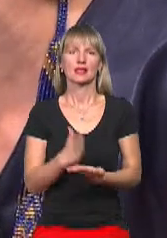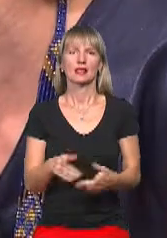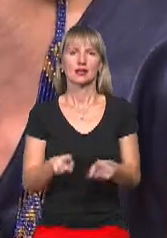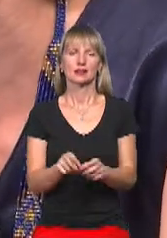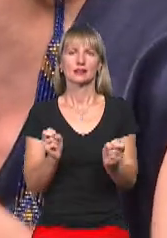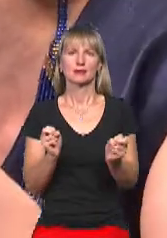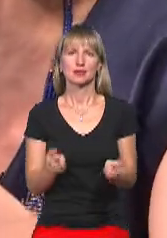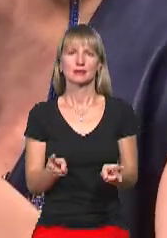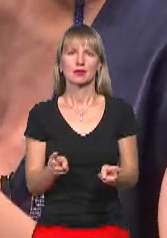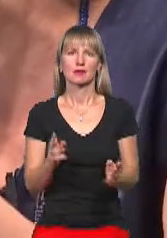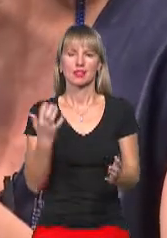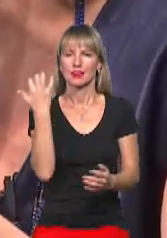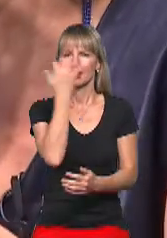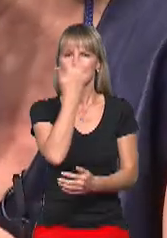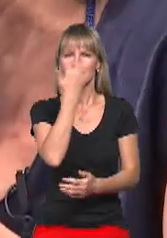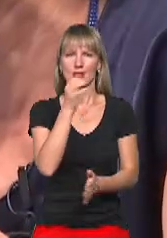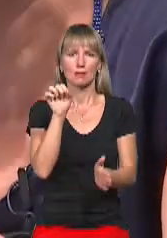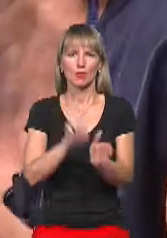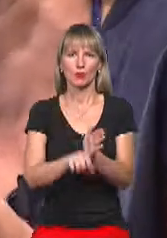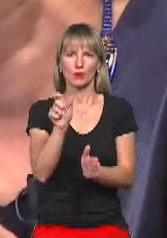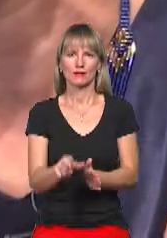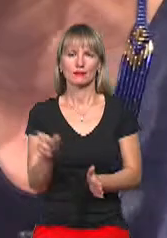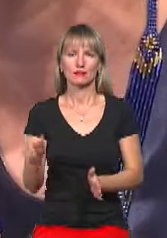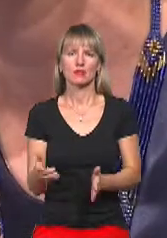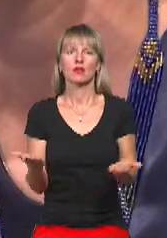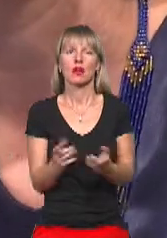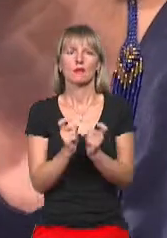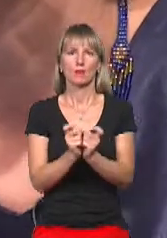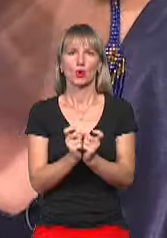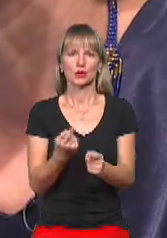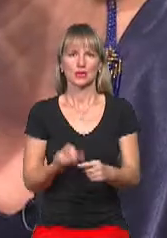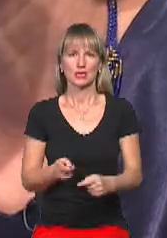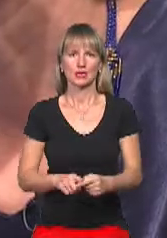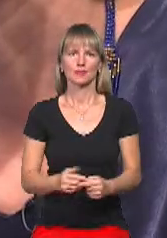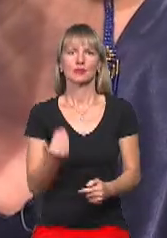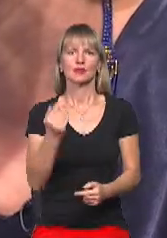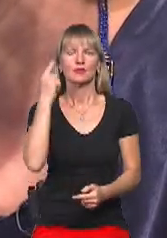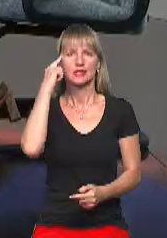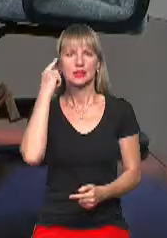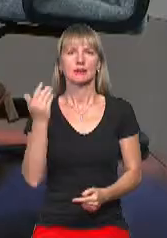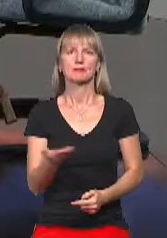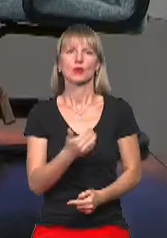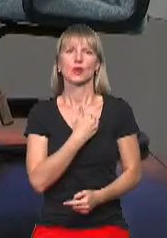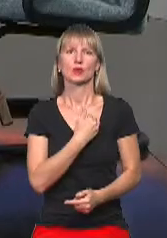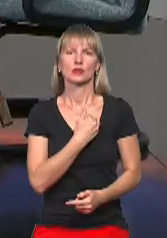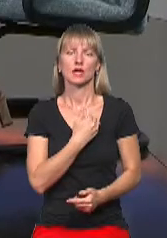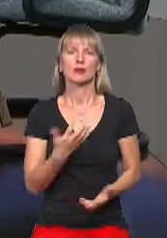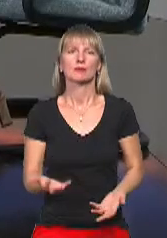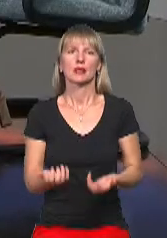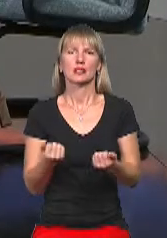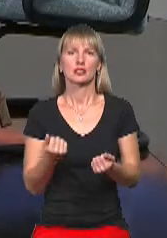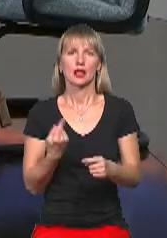небезпечний, невидимий вбивця, і ну, як з ним боротися? Ну, ви знаєте, ми хотіли підтримати